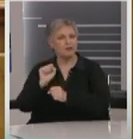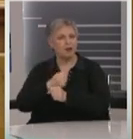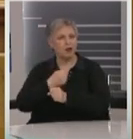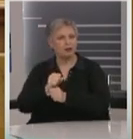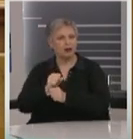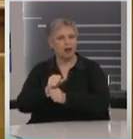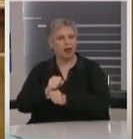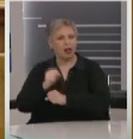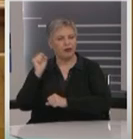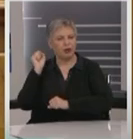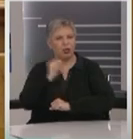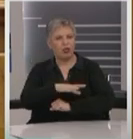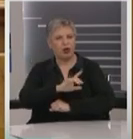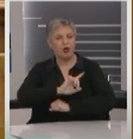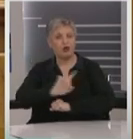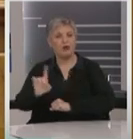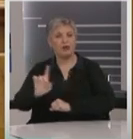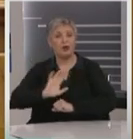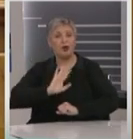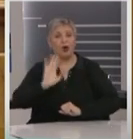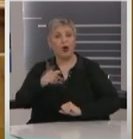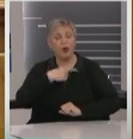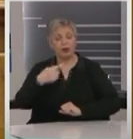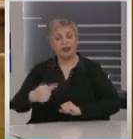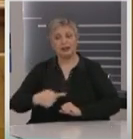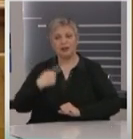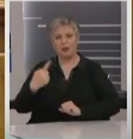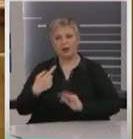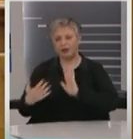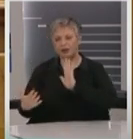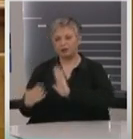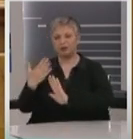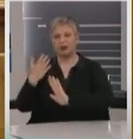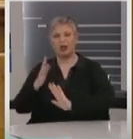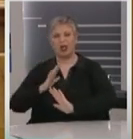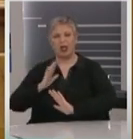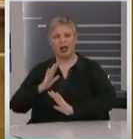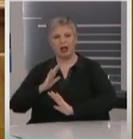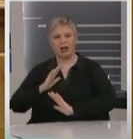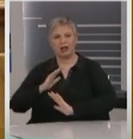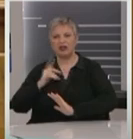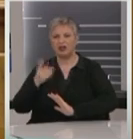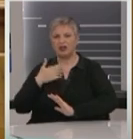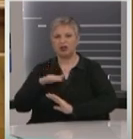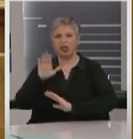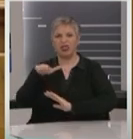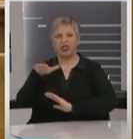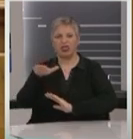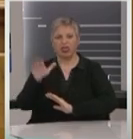συγχωρεί ειδικά αυτούς που συμπεριφέρθηκαν στην ελληνική κοινωνία ως μάζα, ως αδαή